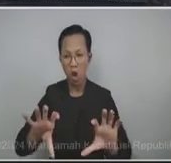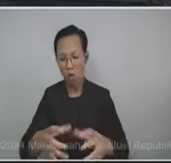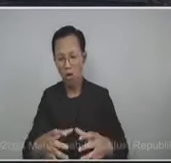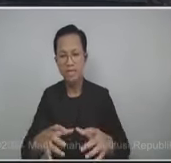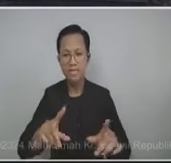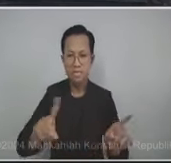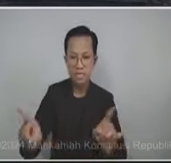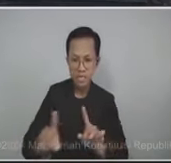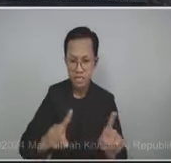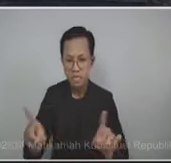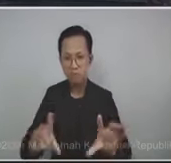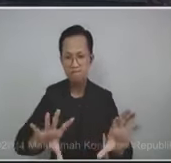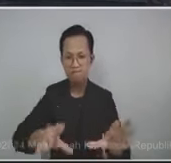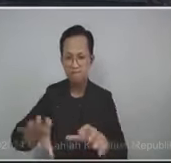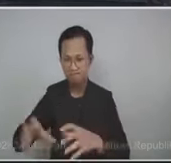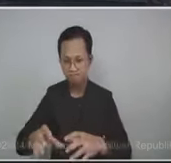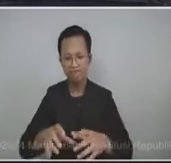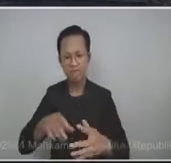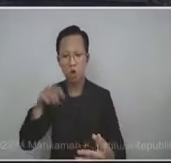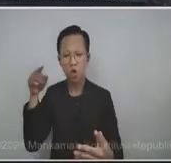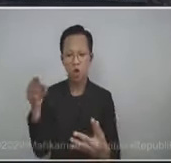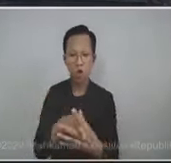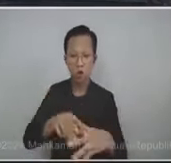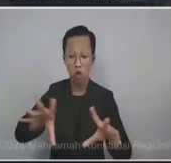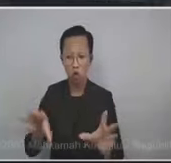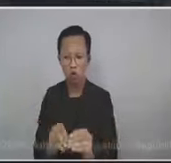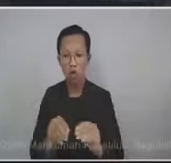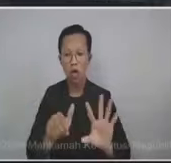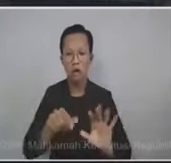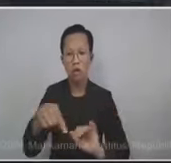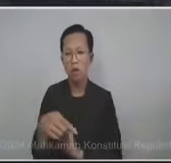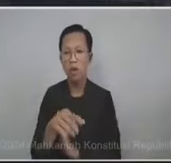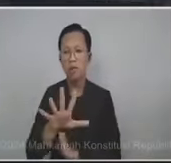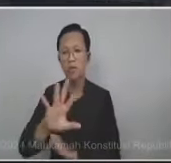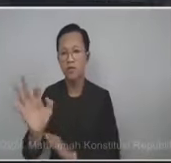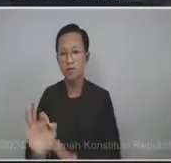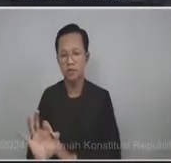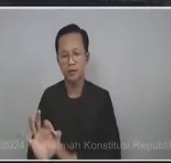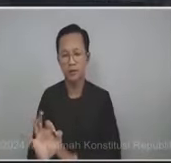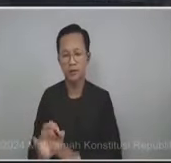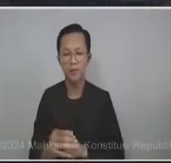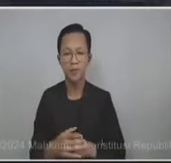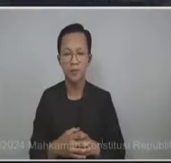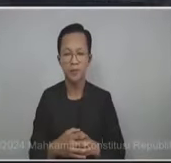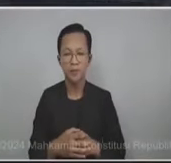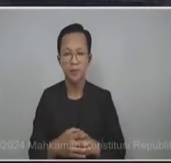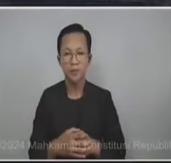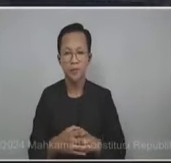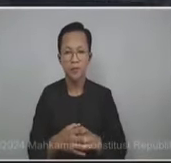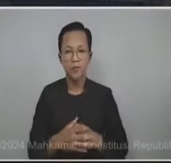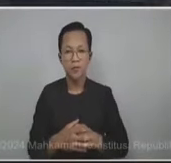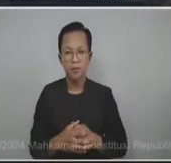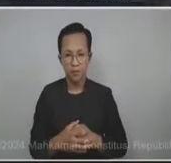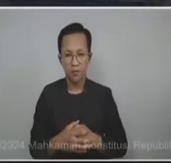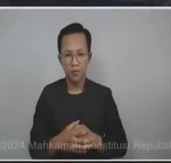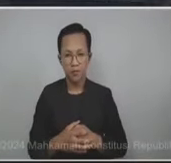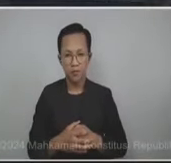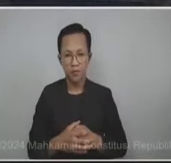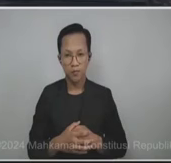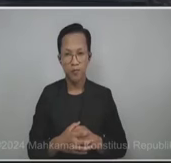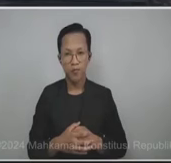politik peserta pemilu harus memerh suarasa paling sedikit 6,5% di kabupaten kota tersebut dengan pemaknaan sebagaimana